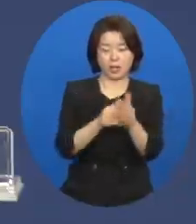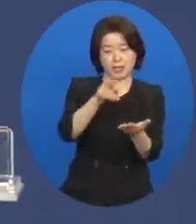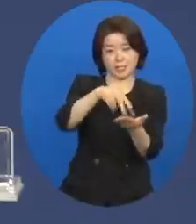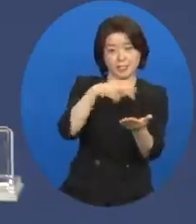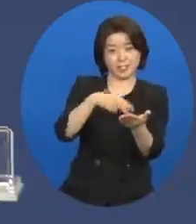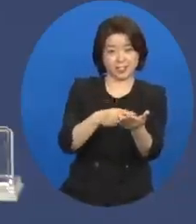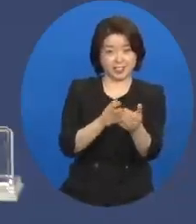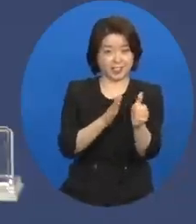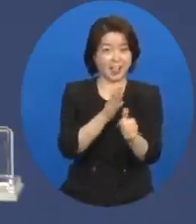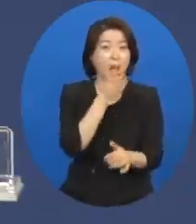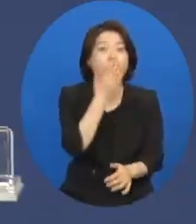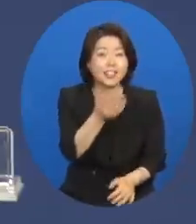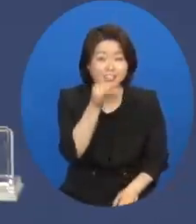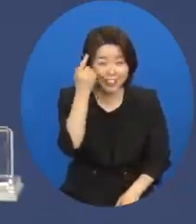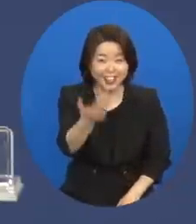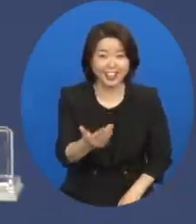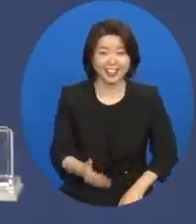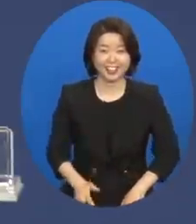수 있으실까요?